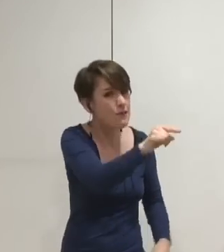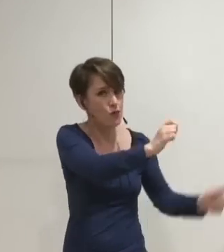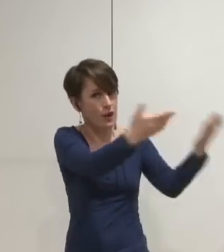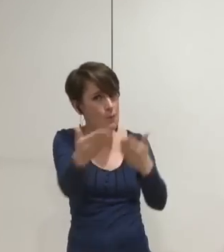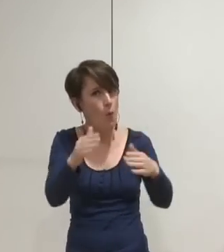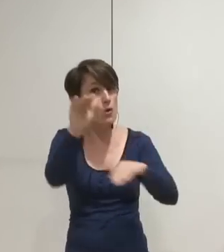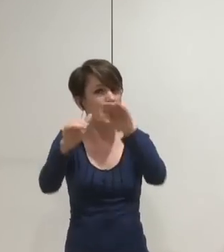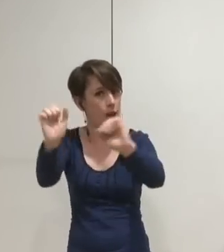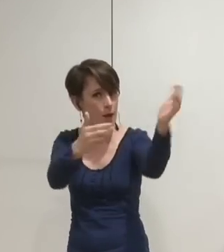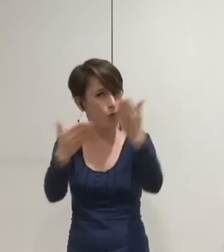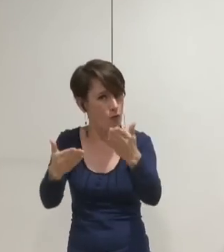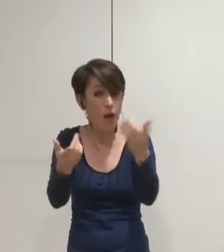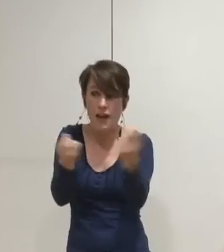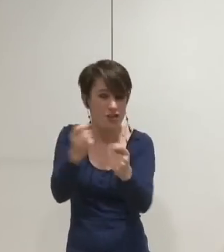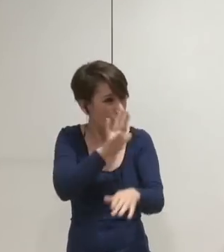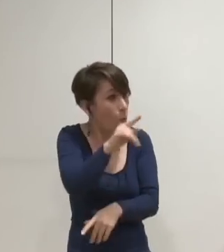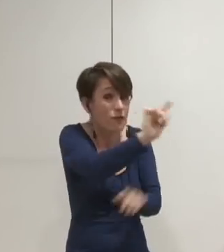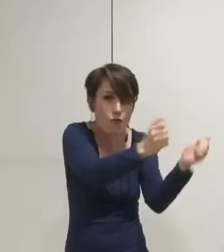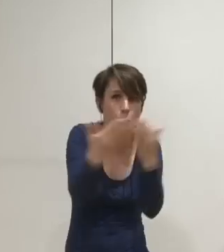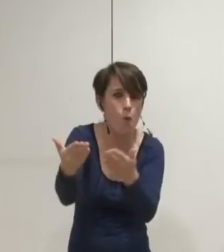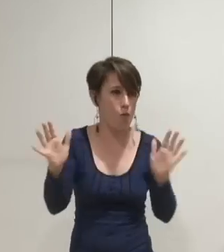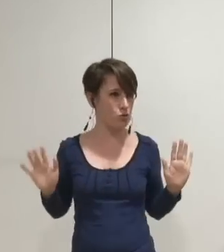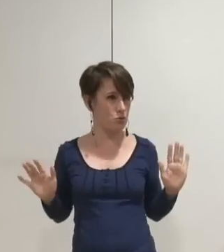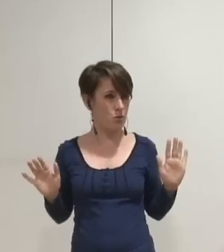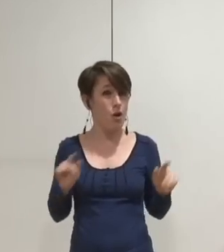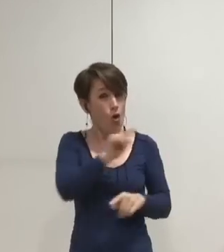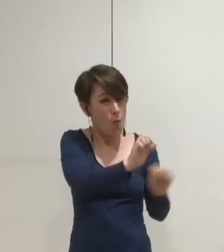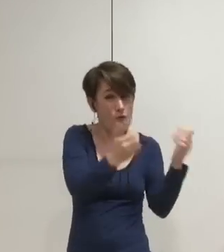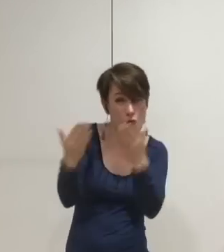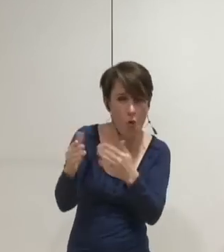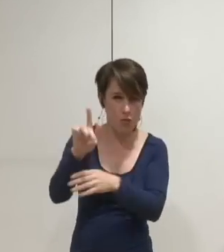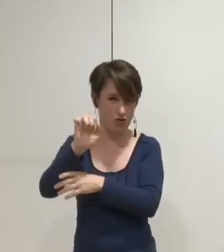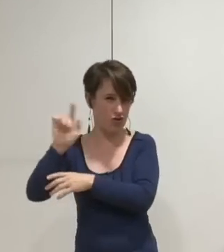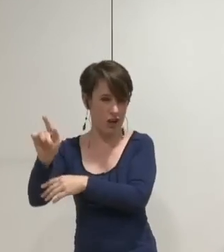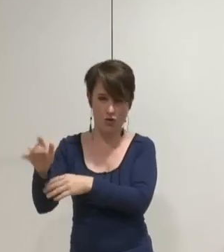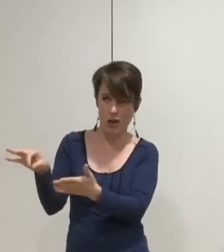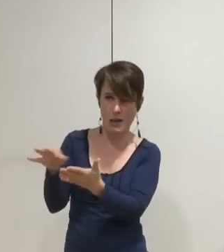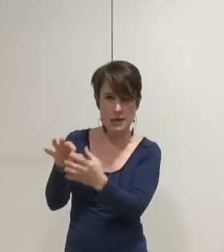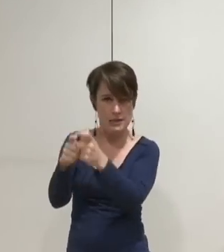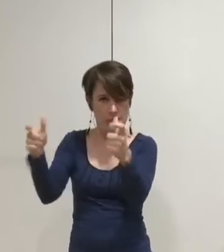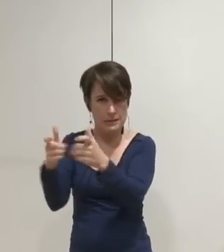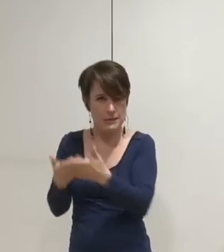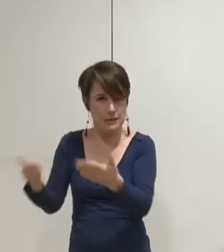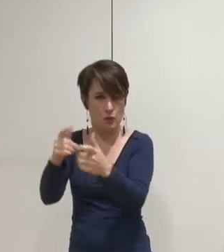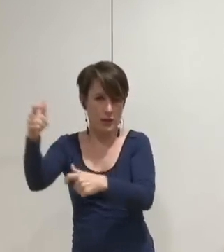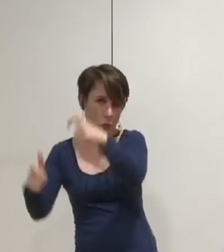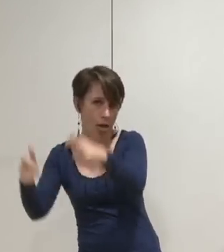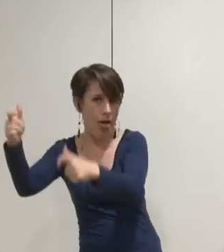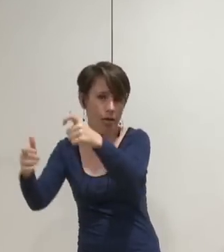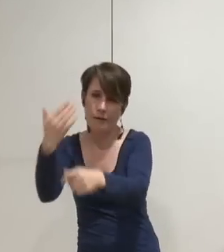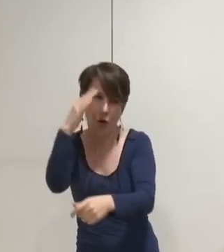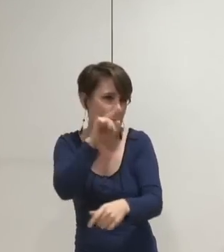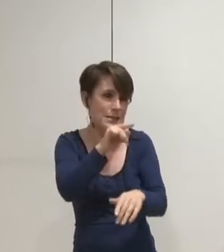manière dont il a été conduit assumer d'avoir mis GEG en danger sur ce dossier en mettant délibérément un appel d'offre dont vous saviez